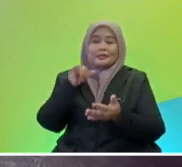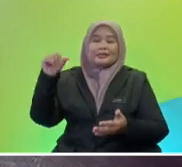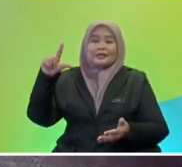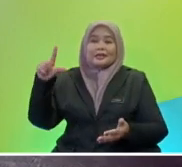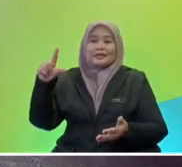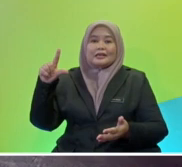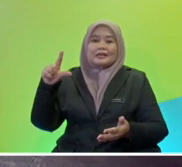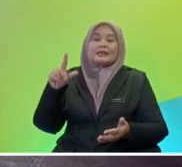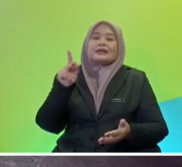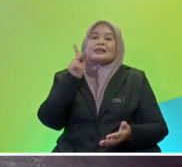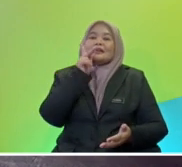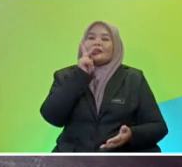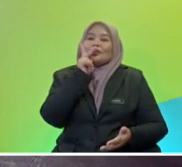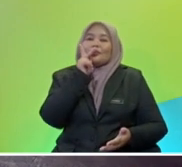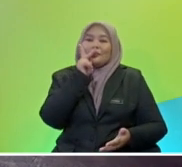ketupat